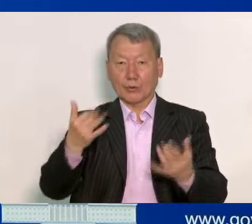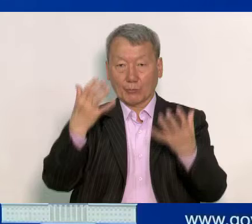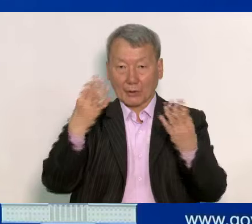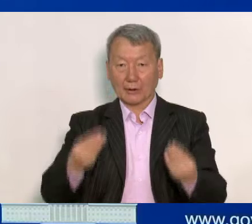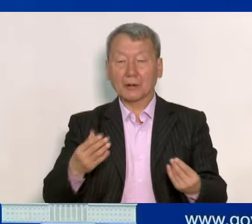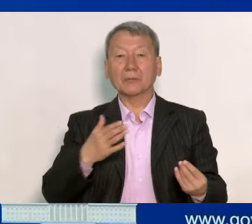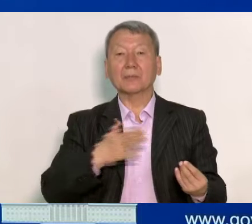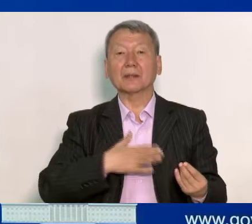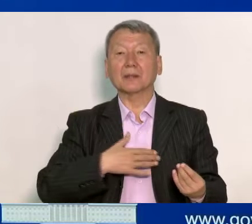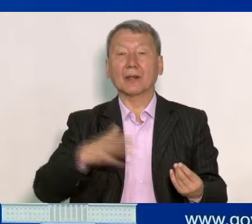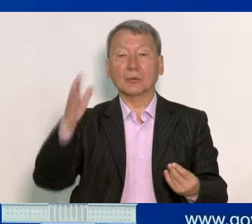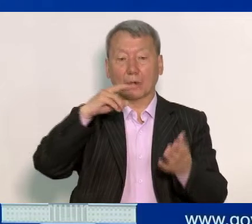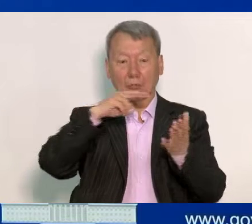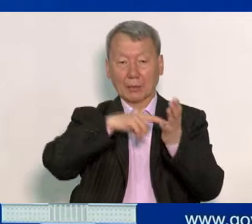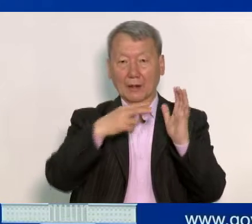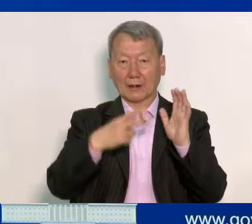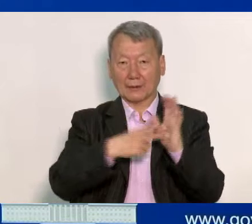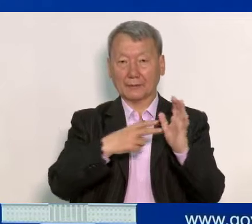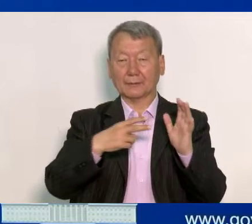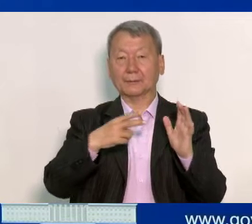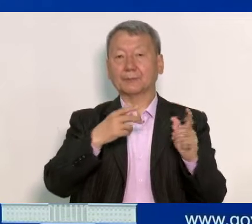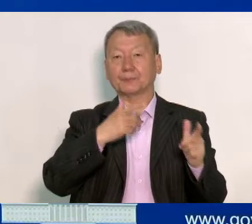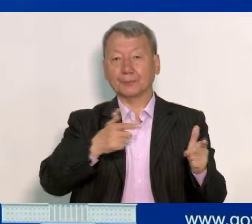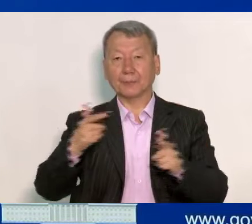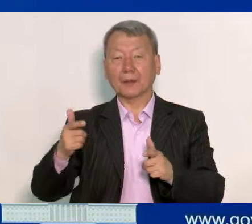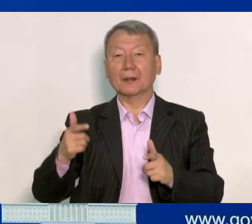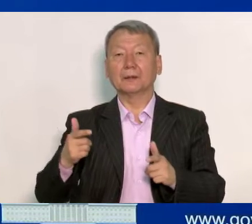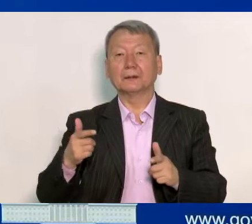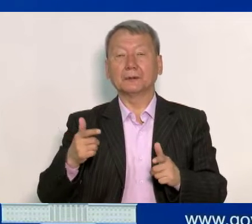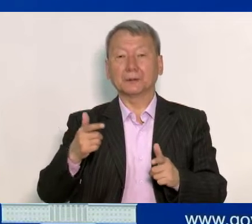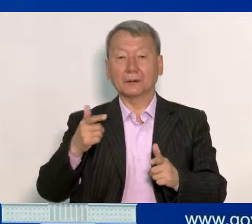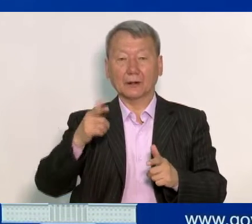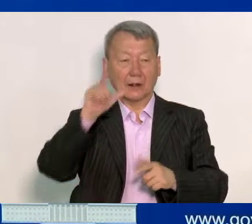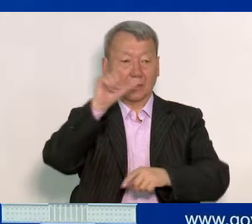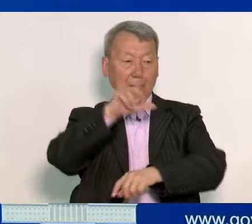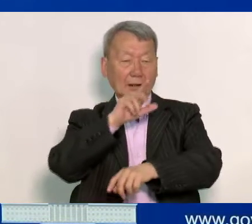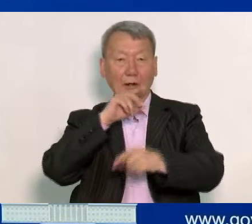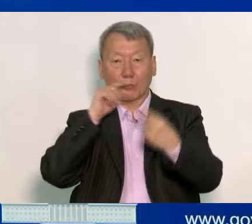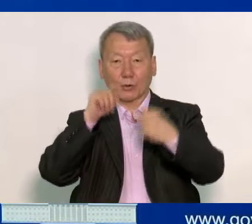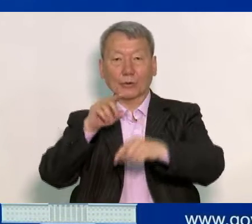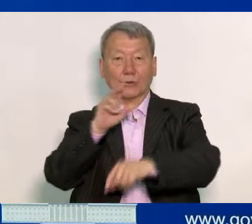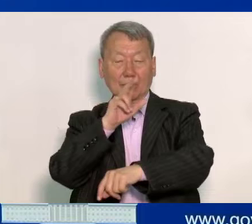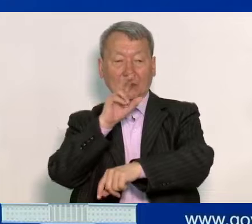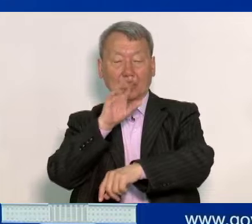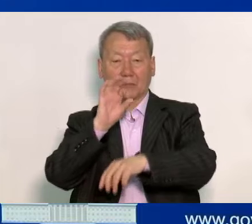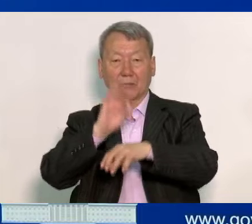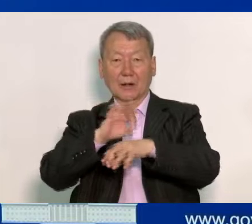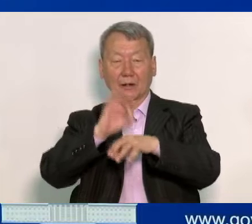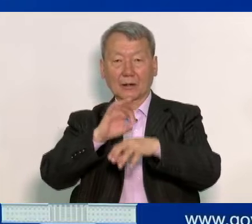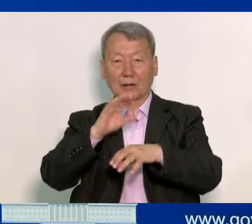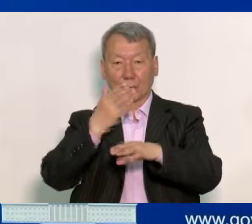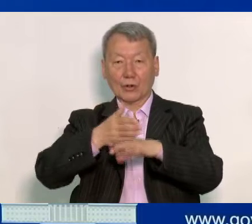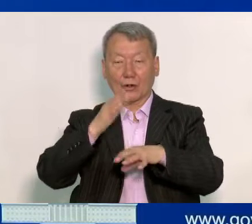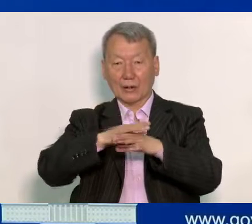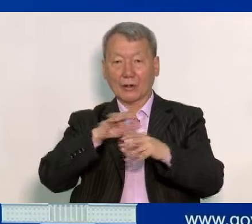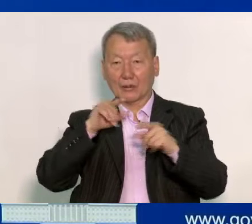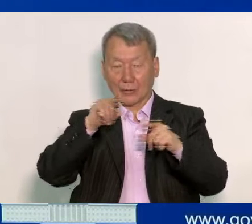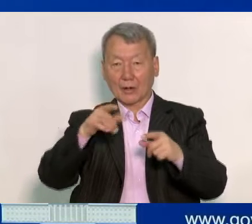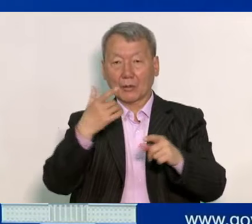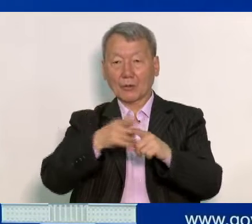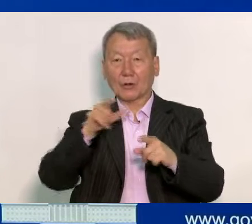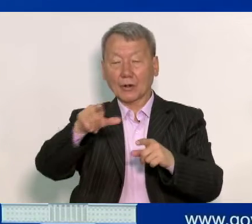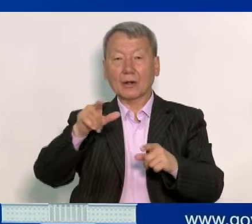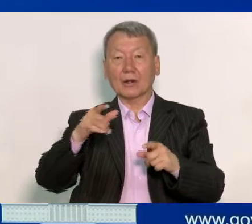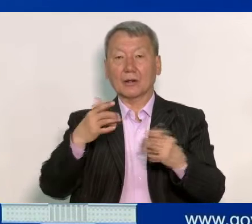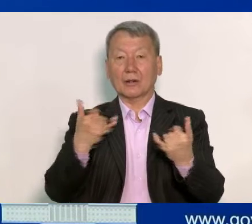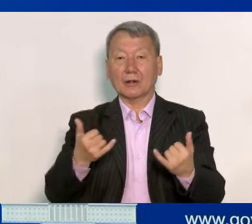бизде ушул пландуу түрдө жасалуучу ооруларга каршы атайын иш чаралар бекиген. Ошол иш